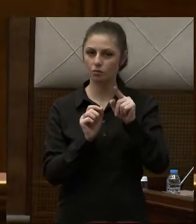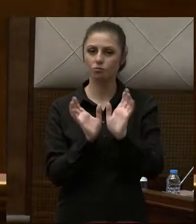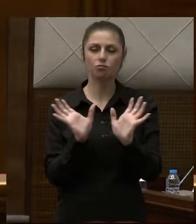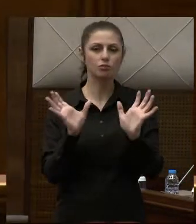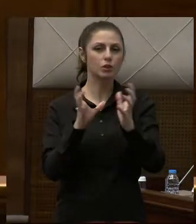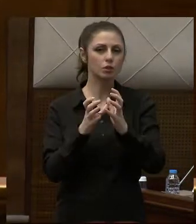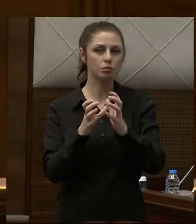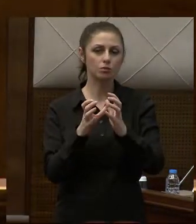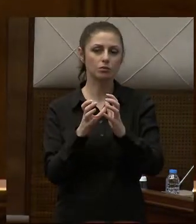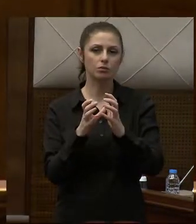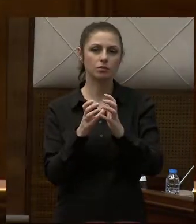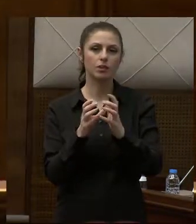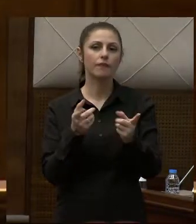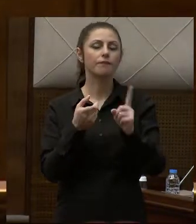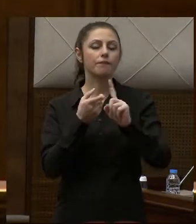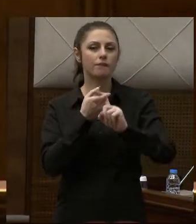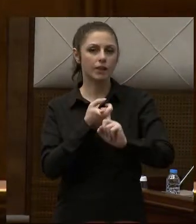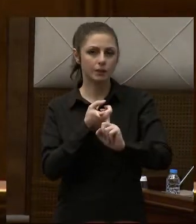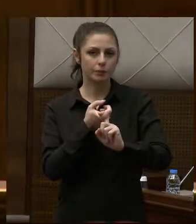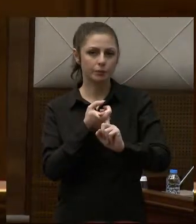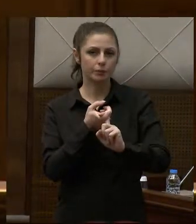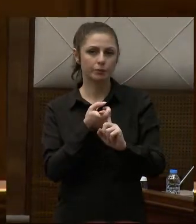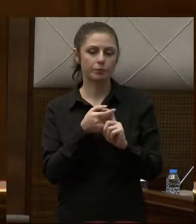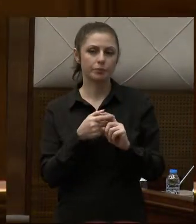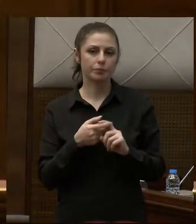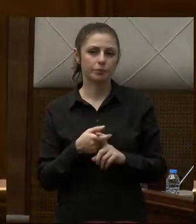örgütüne ve ülkemizin